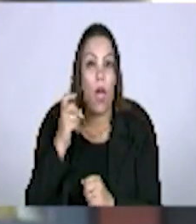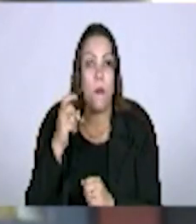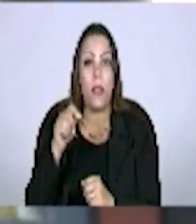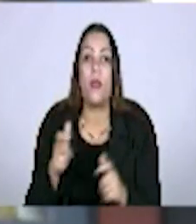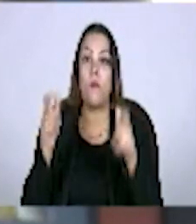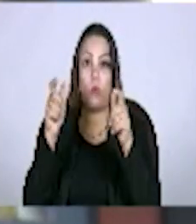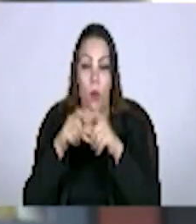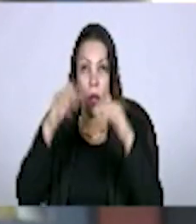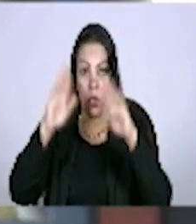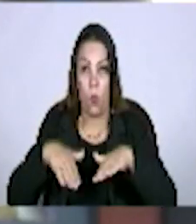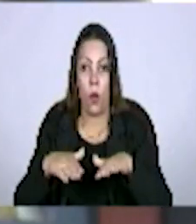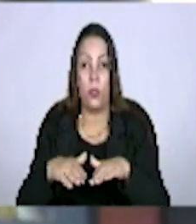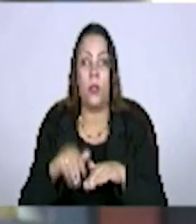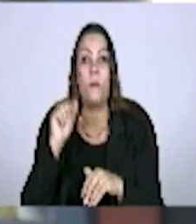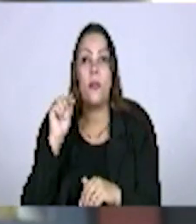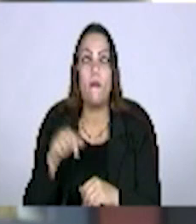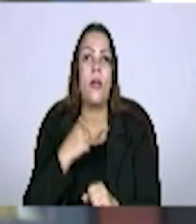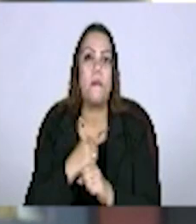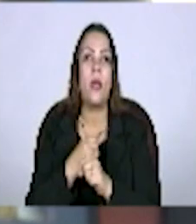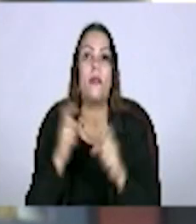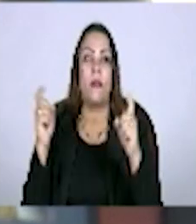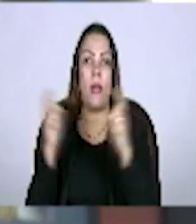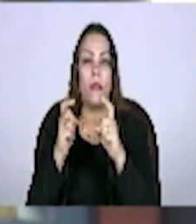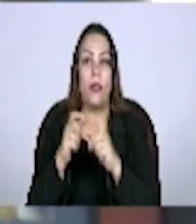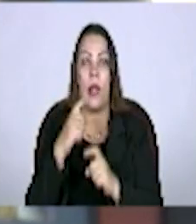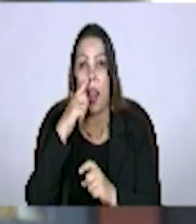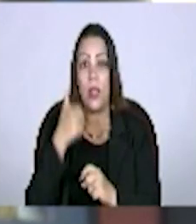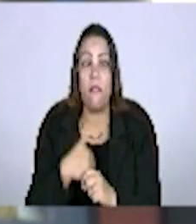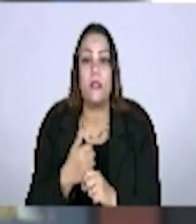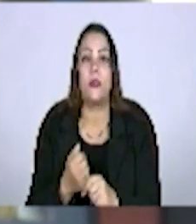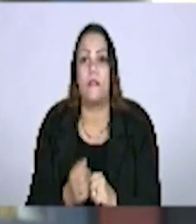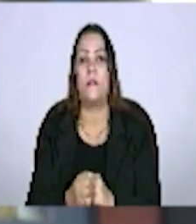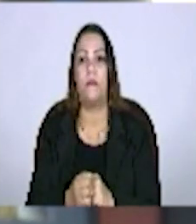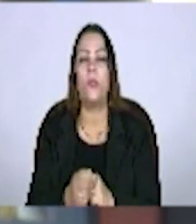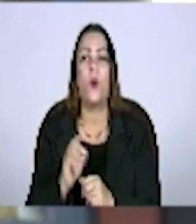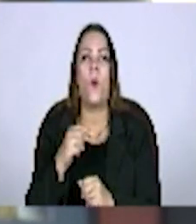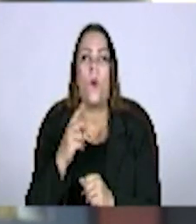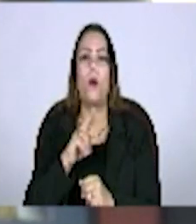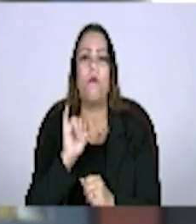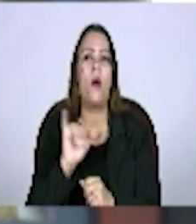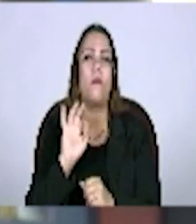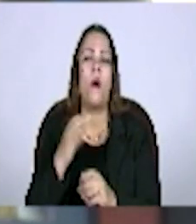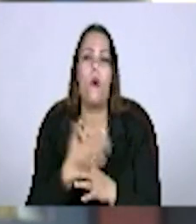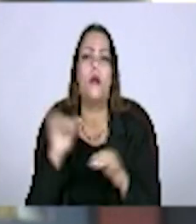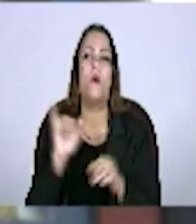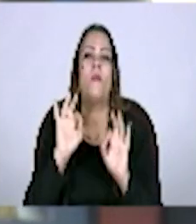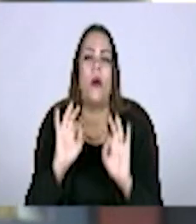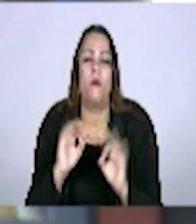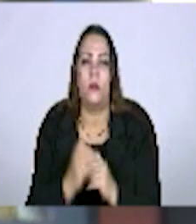المجتمع الان في عمليه تحدي للذات او تحدي للنفس دي مساله بالغه